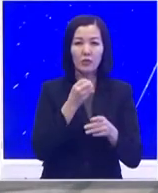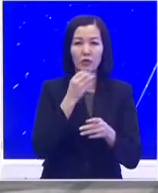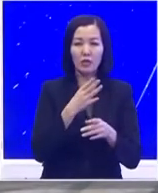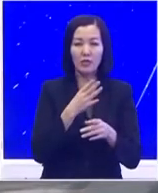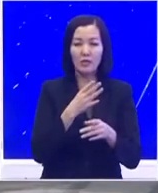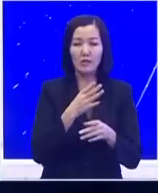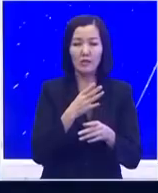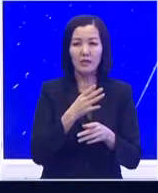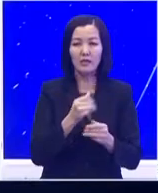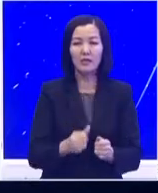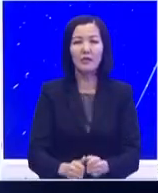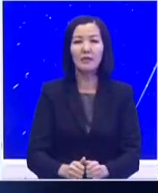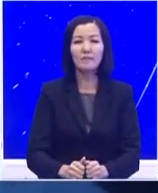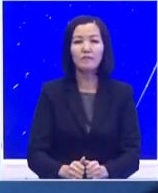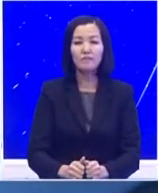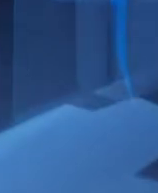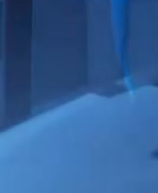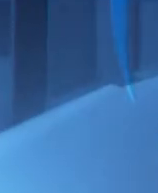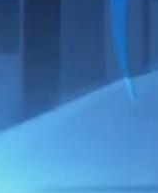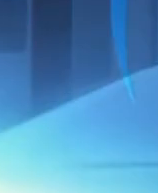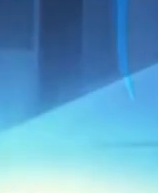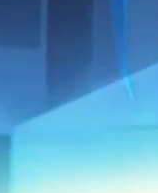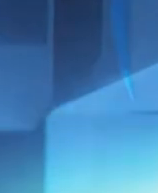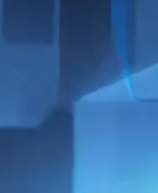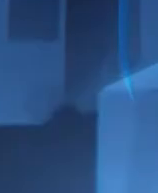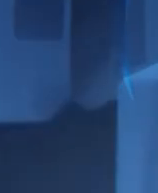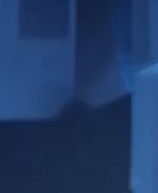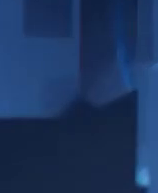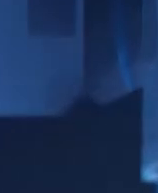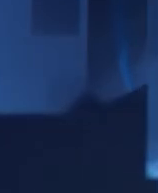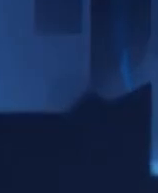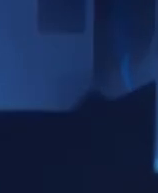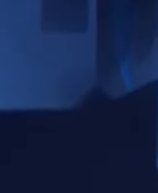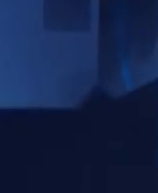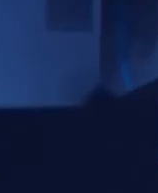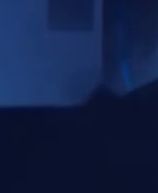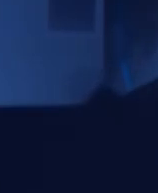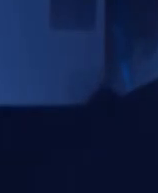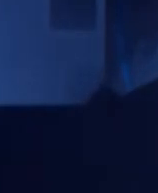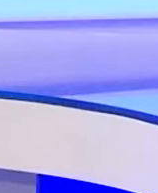көңілде қайтты. Гүлжанат Мақұлжанова, Жасұлан Шымкенже, Жетісу телеарнасы.